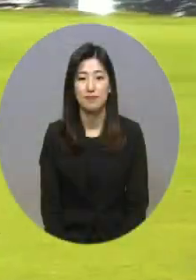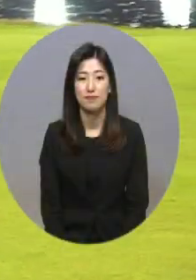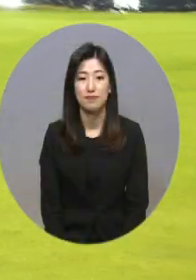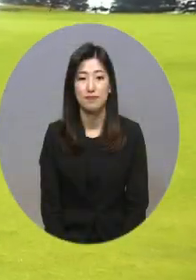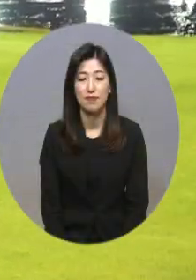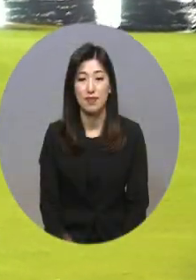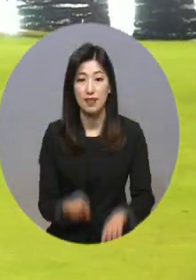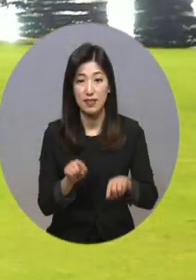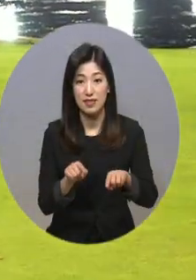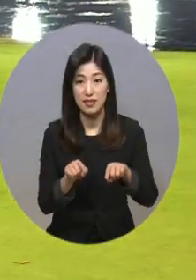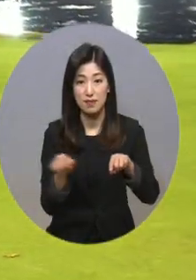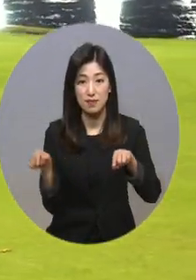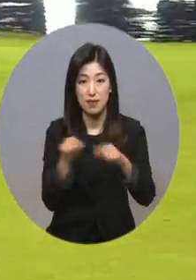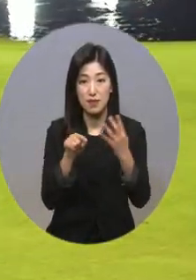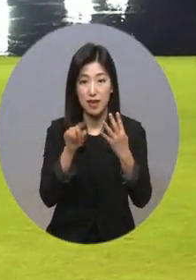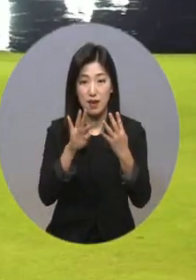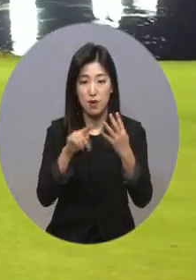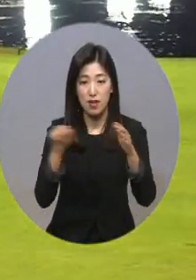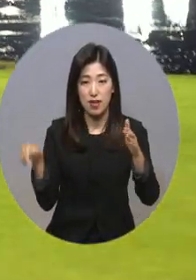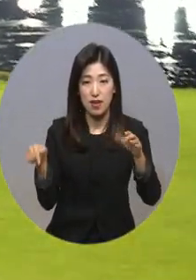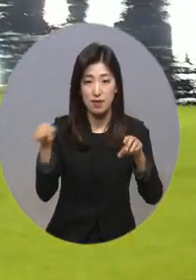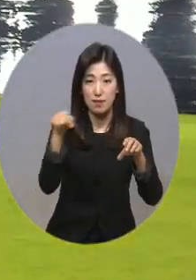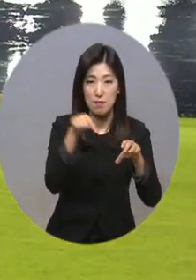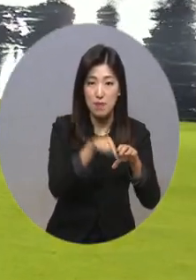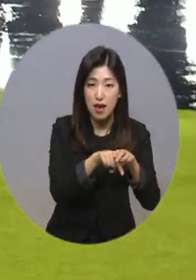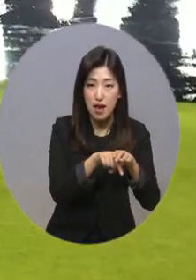훨씬 물자 5